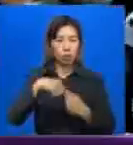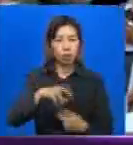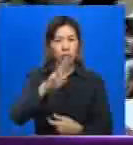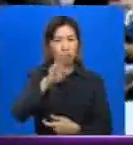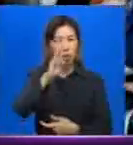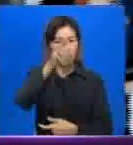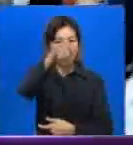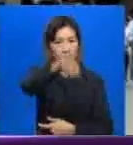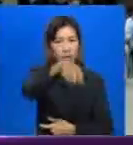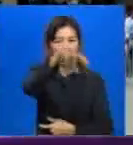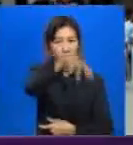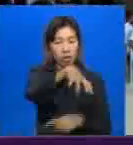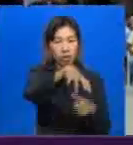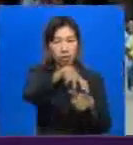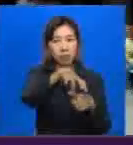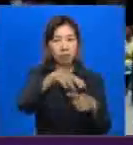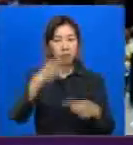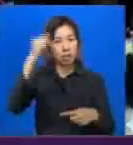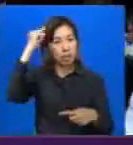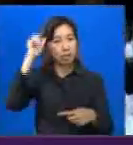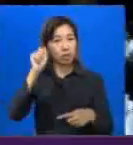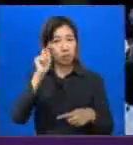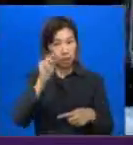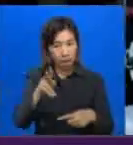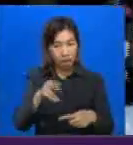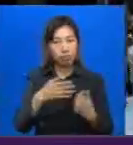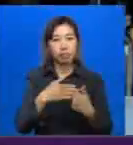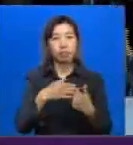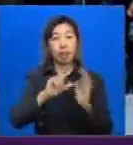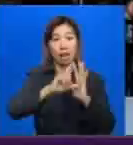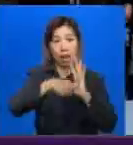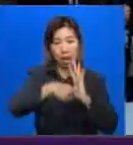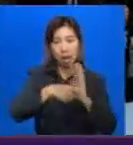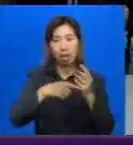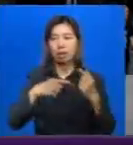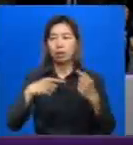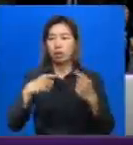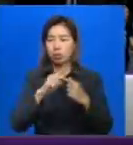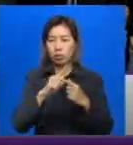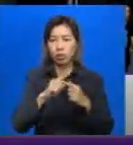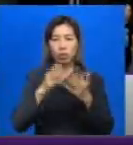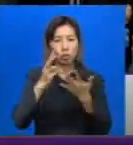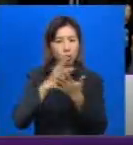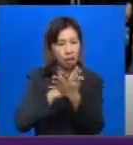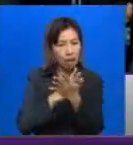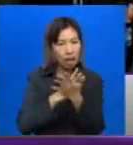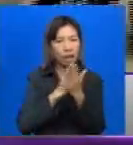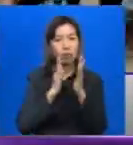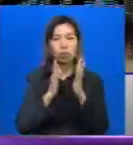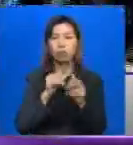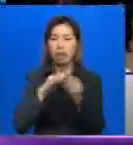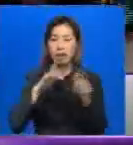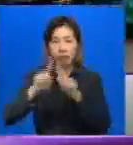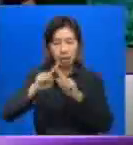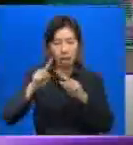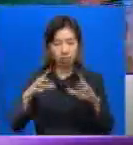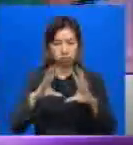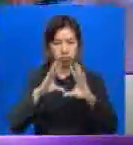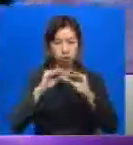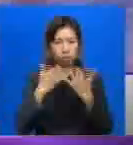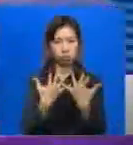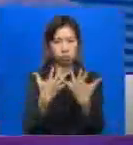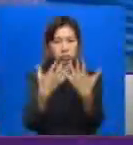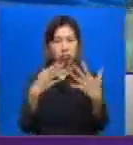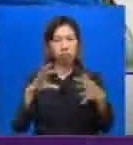เทือกสุบรรณเลขาธิการกปปสพร้อมด้วยแกนนำและนักวิชาการร่วมกันจัดเวทีระดมความคิดเพื่อการปฏิรูป